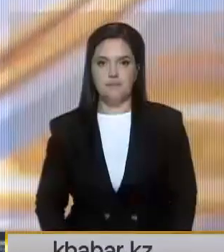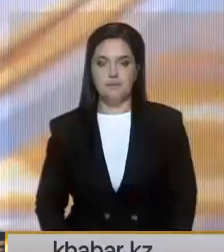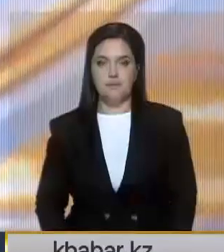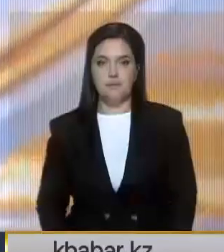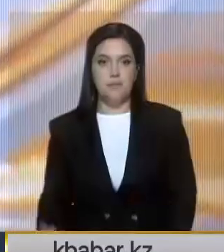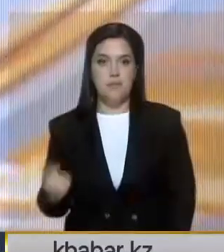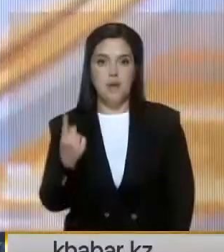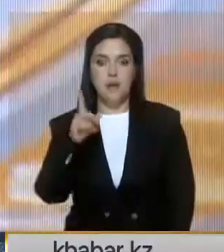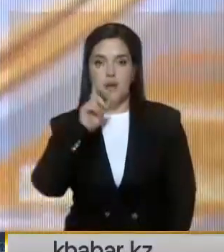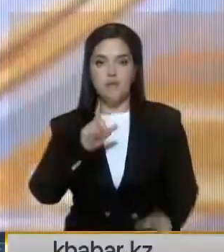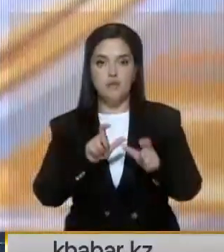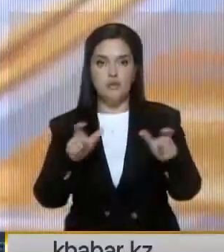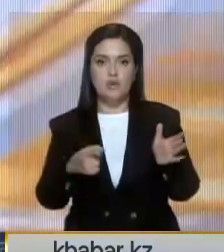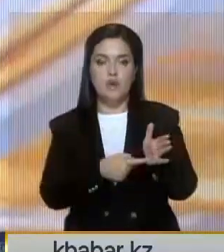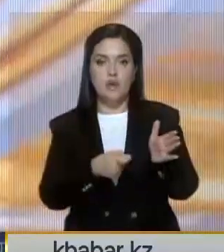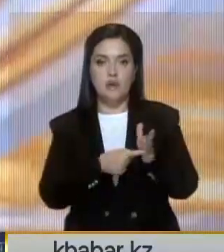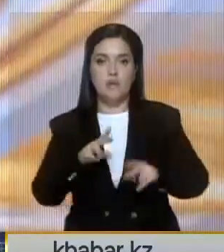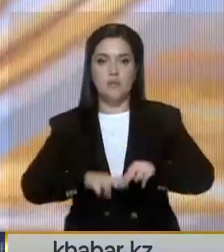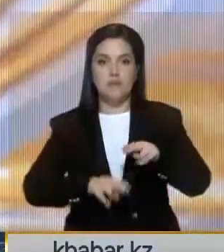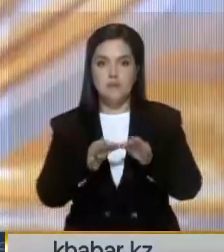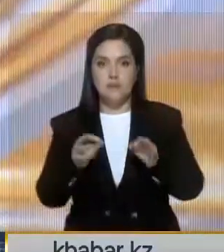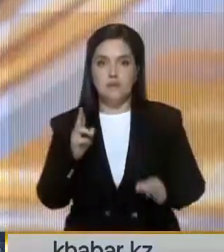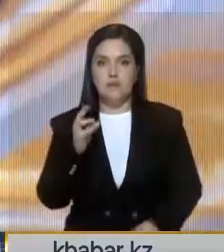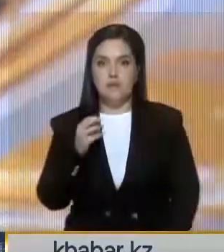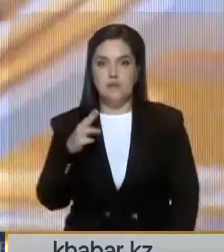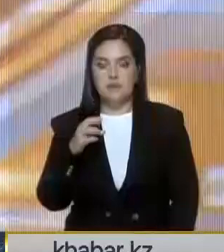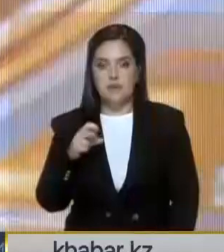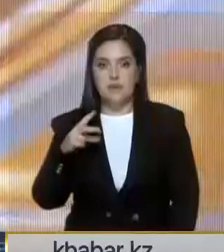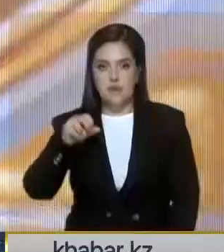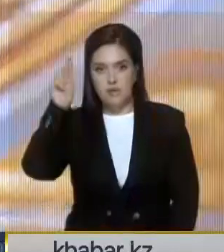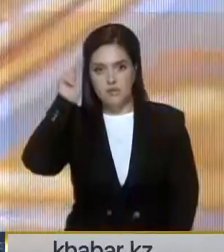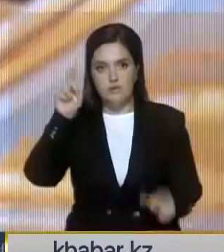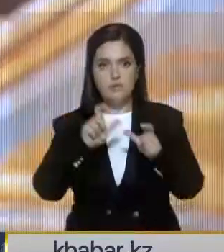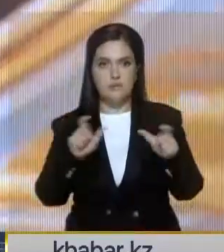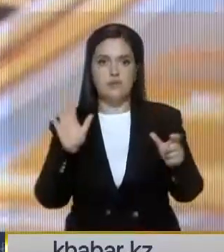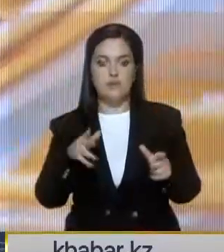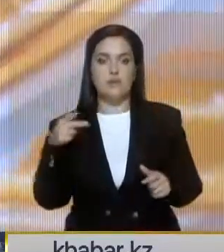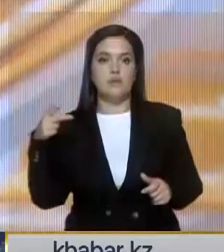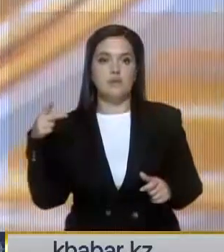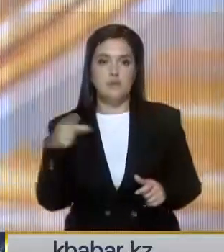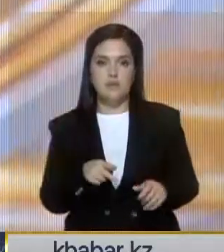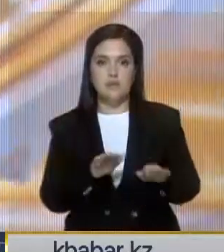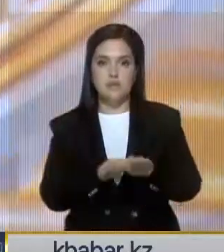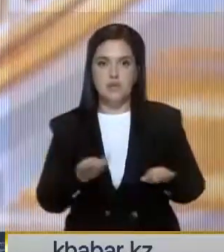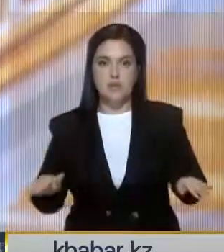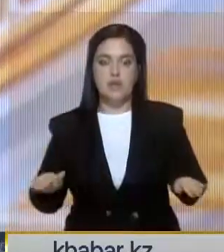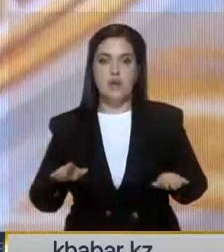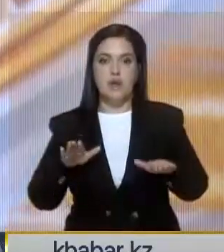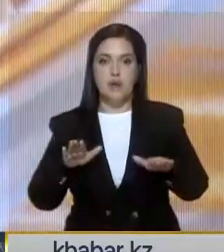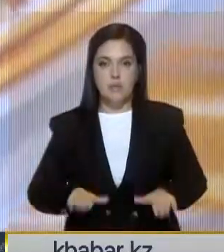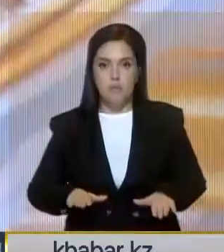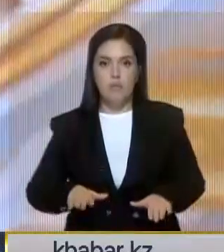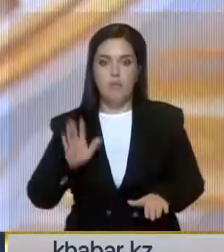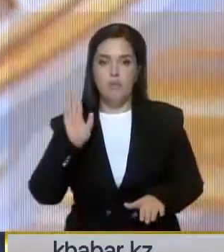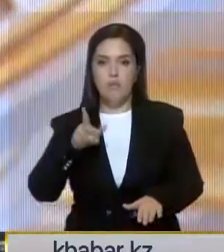Первая комфортная школа открылась и в Караганде. Ее построили в микрорайоне Кендала. В учебном заведении будут получать знания 2000 детей. Такое